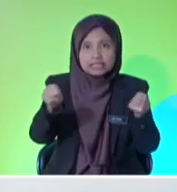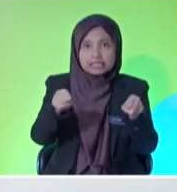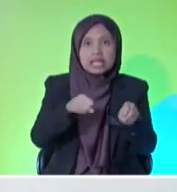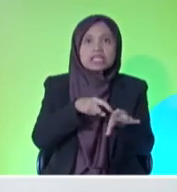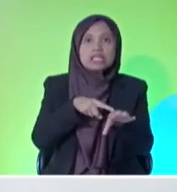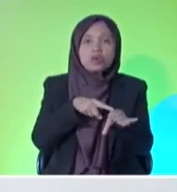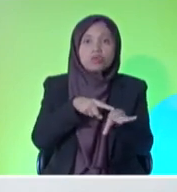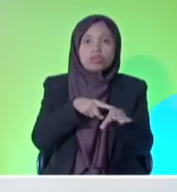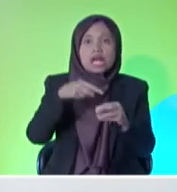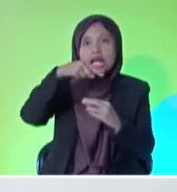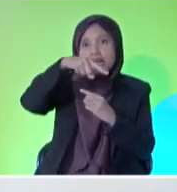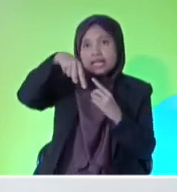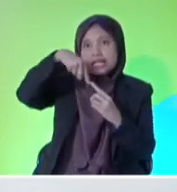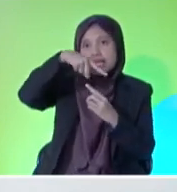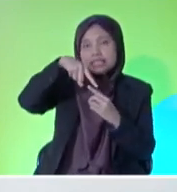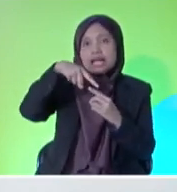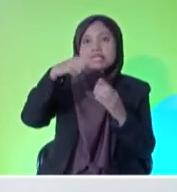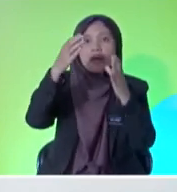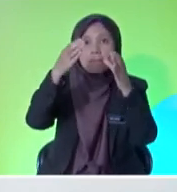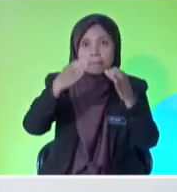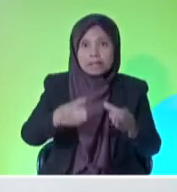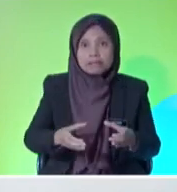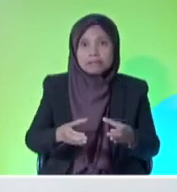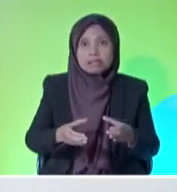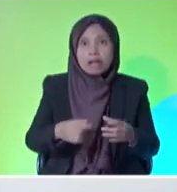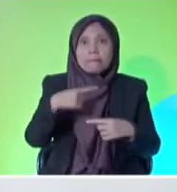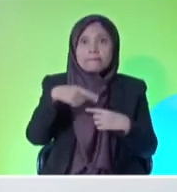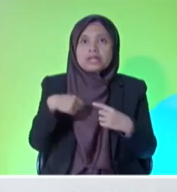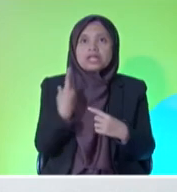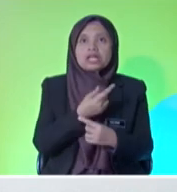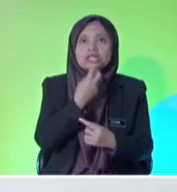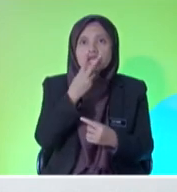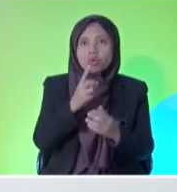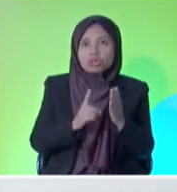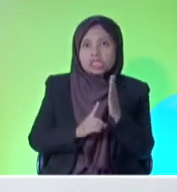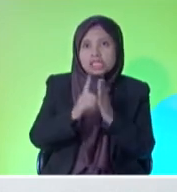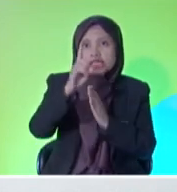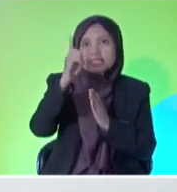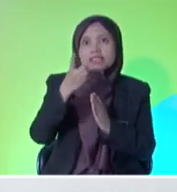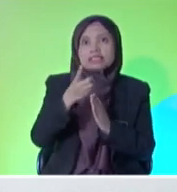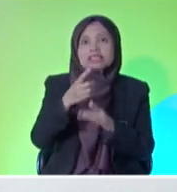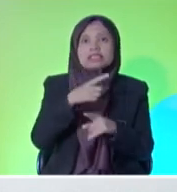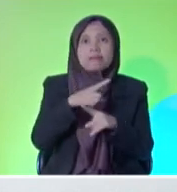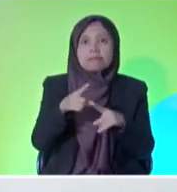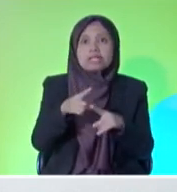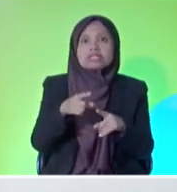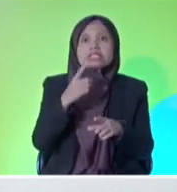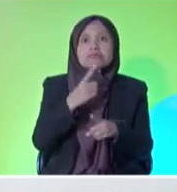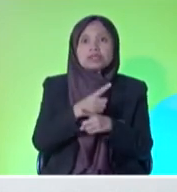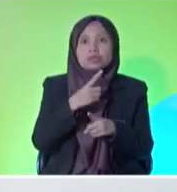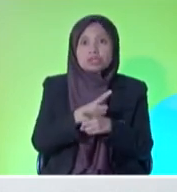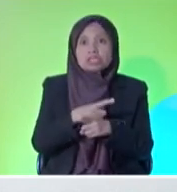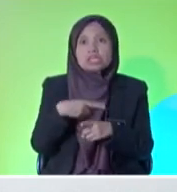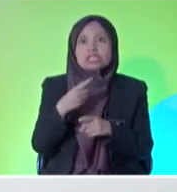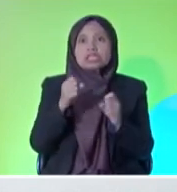lilitan batang Biasanya kita lihat pokok itu semakin membesar kita jauh ketinggian saja sebenarnya kita melihat dalam dari segi